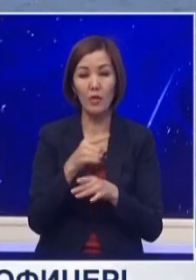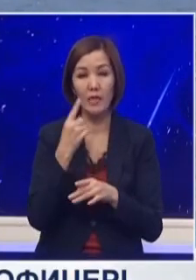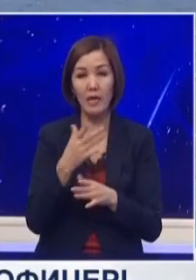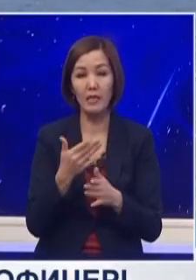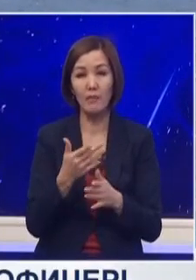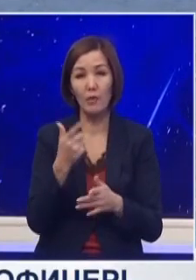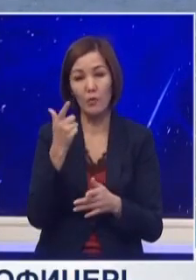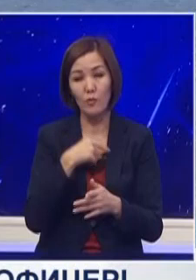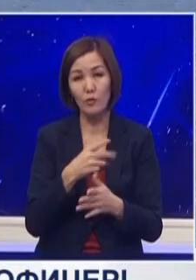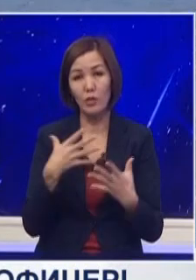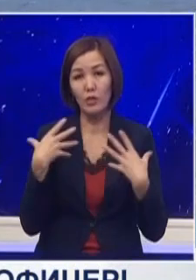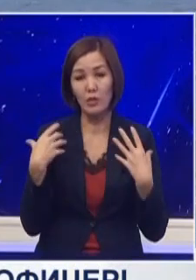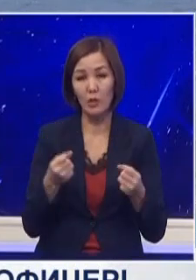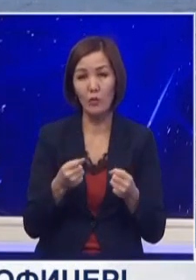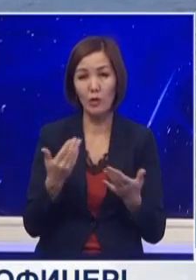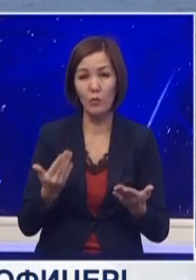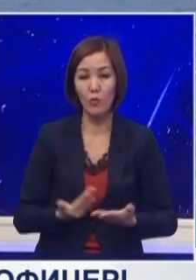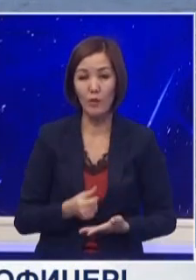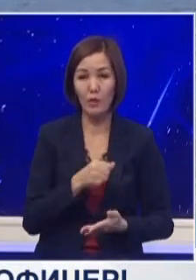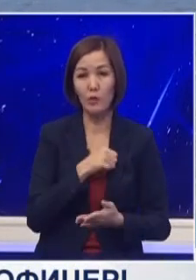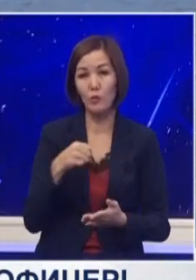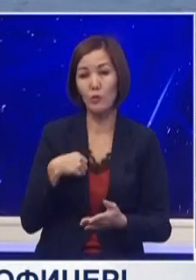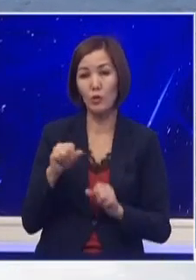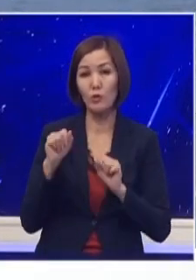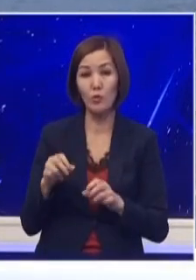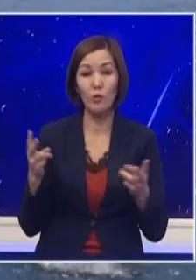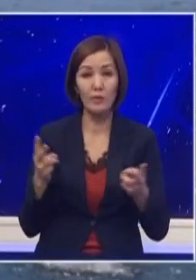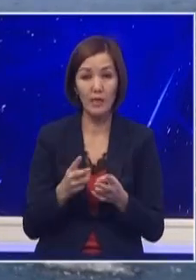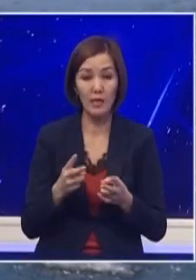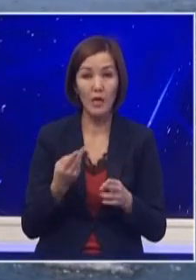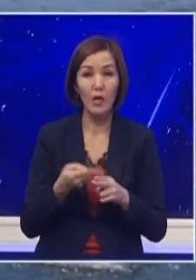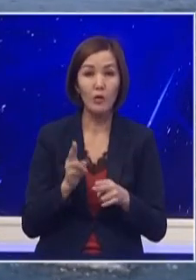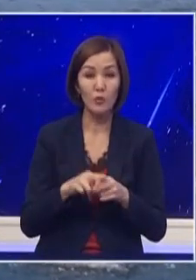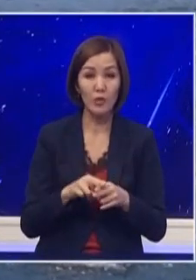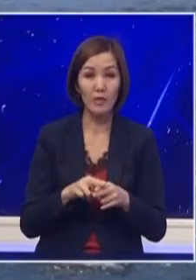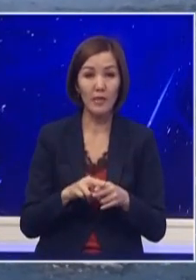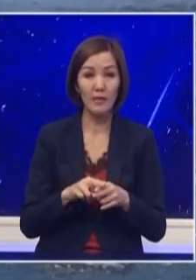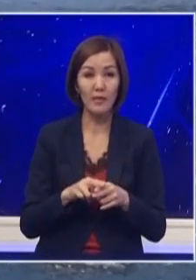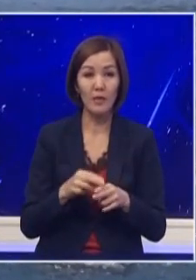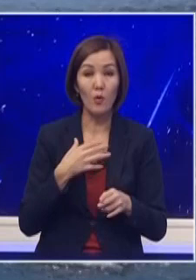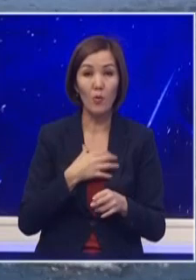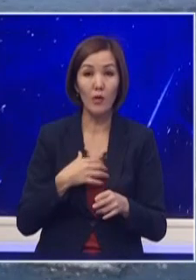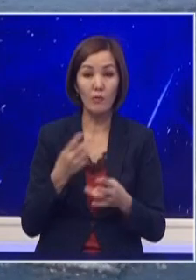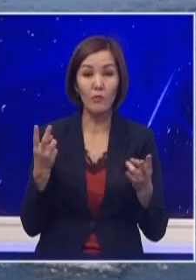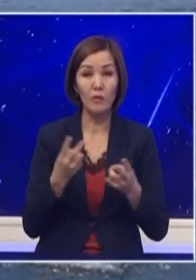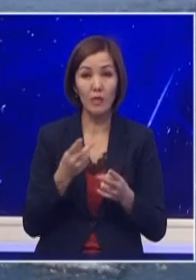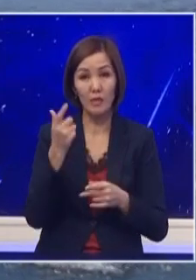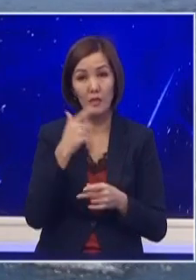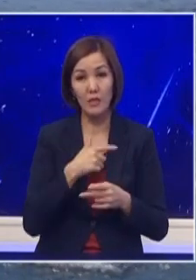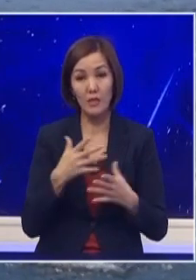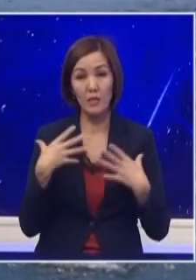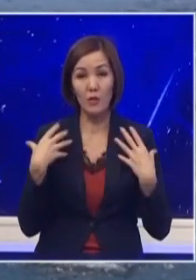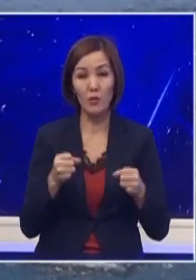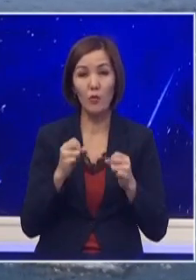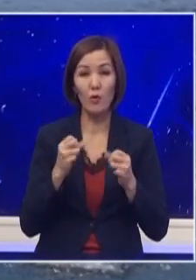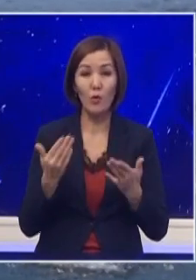өздеріңіздің денсаулықтарыңызға сіздерден басқа ешкім уайымдамайды. Сол себепті өздеріңіздің денсаулықтарыңыз үшін, өмір